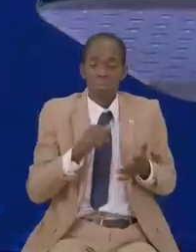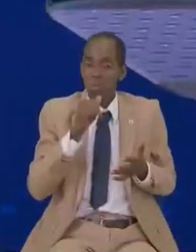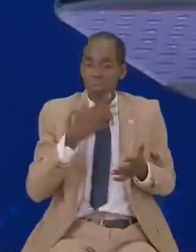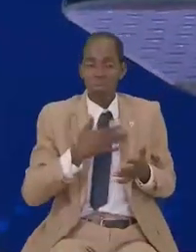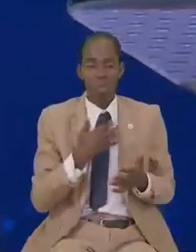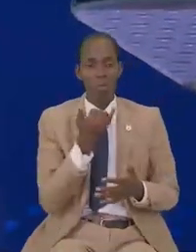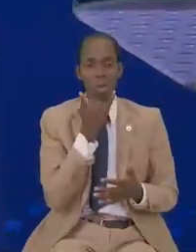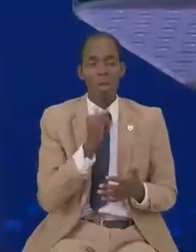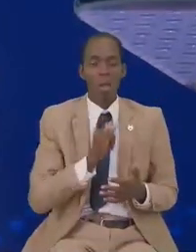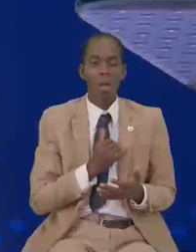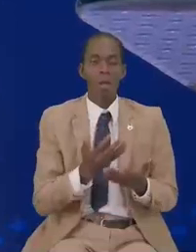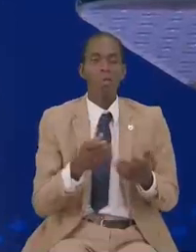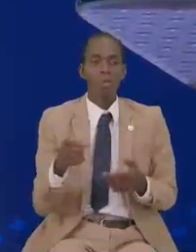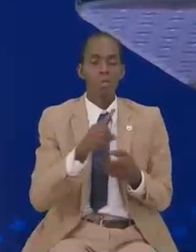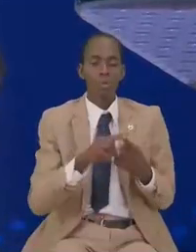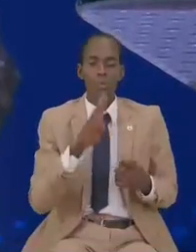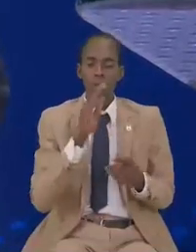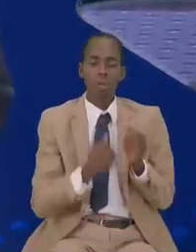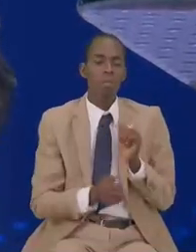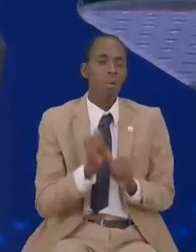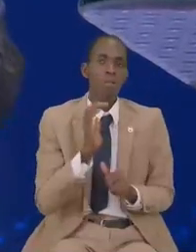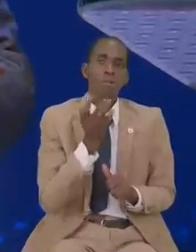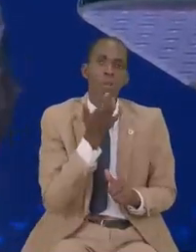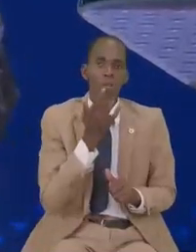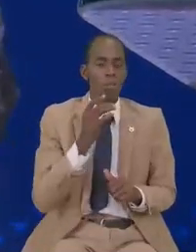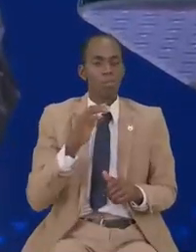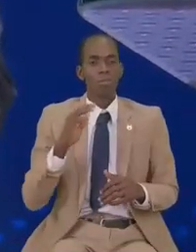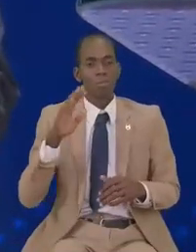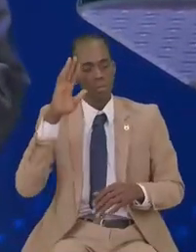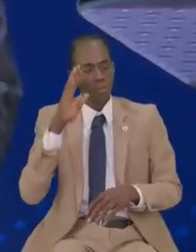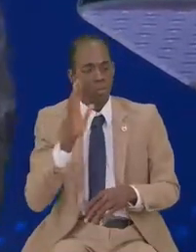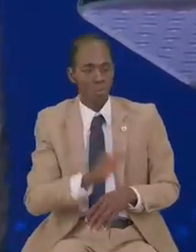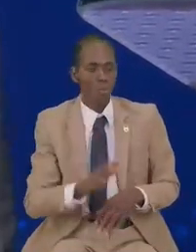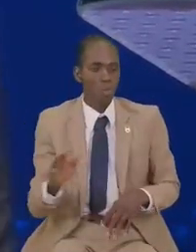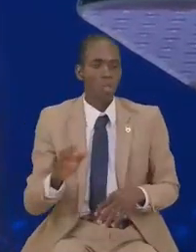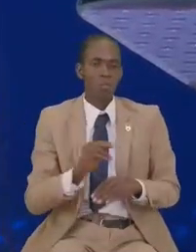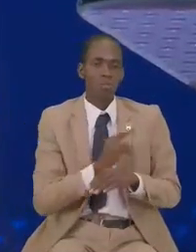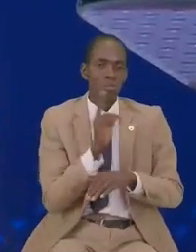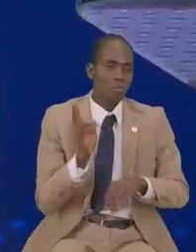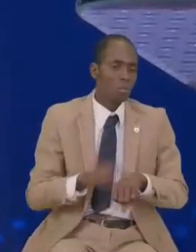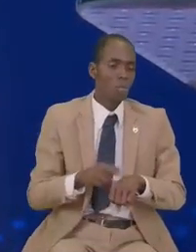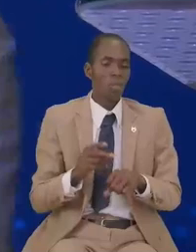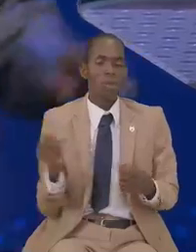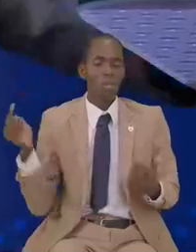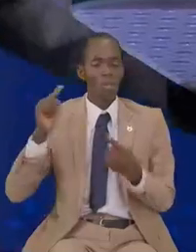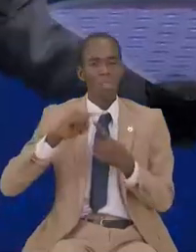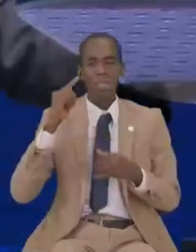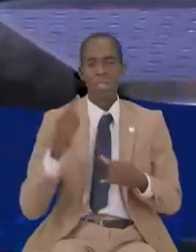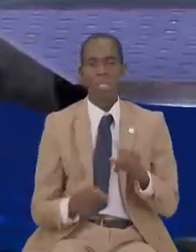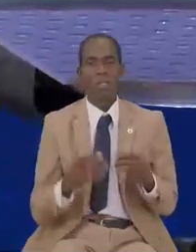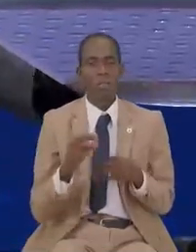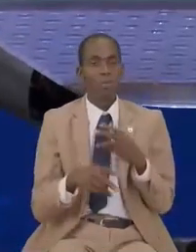veux que vous soyez mon fils favori, ma nation favorite jusqu'à la fin du monde.